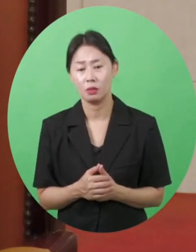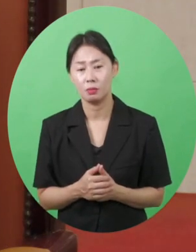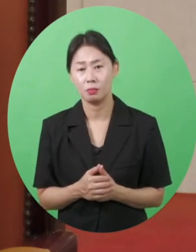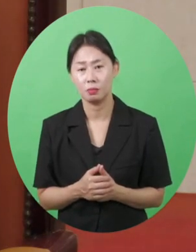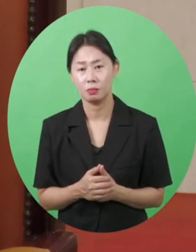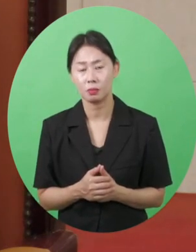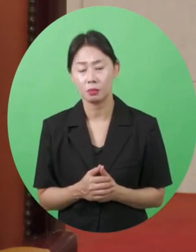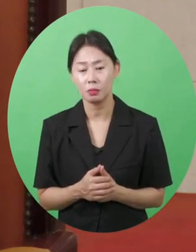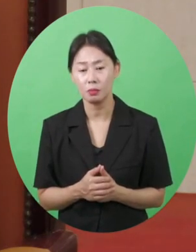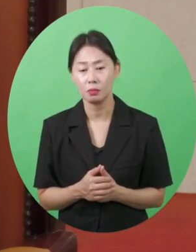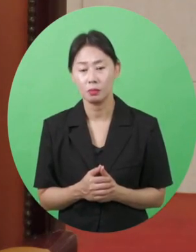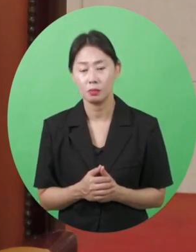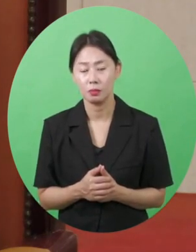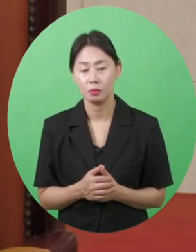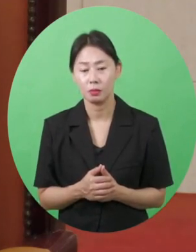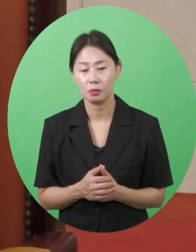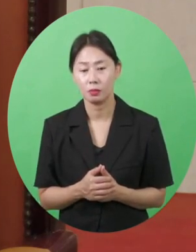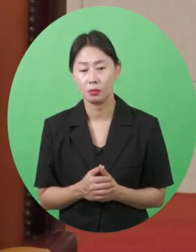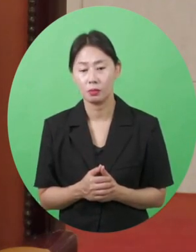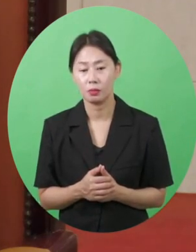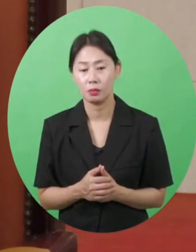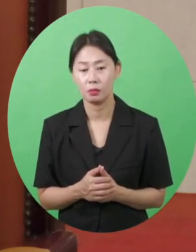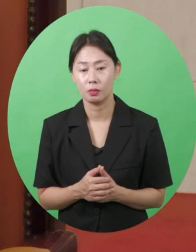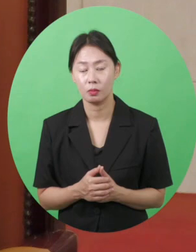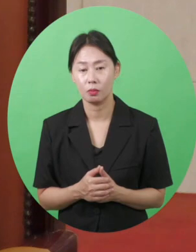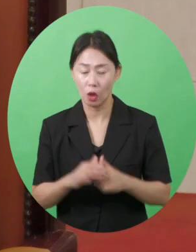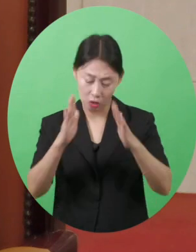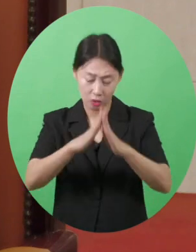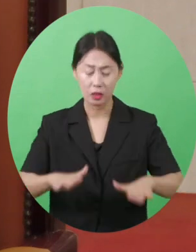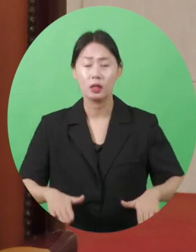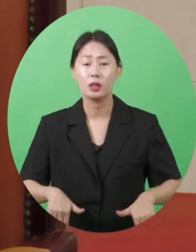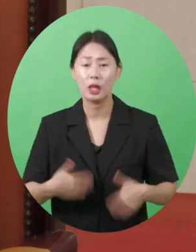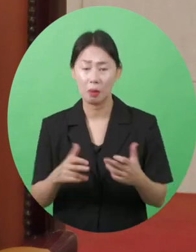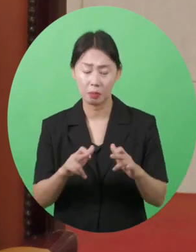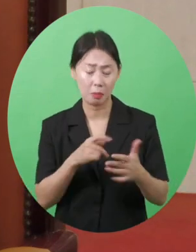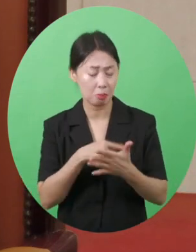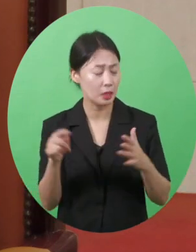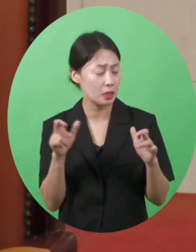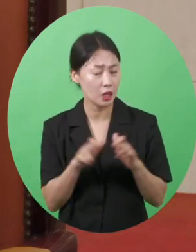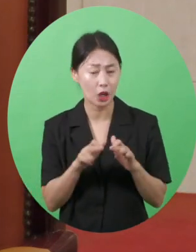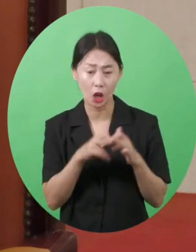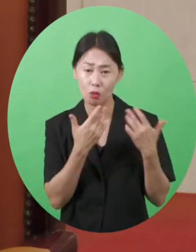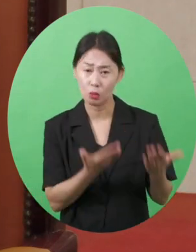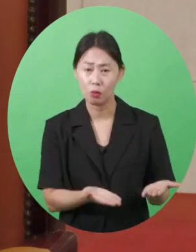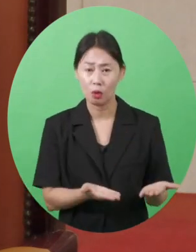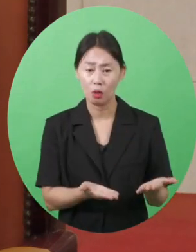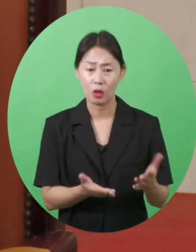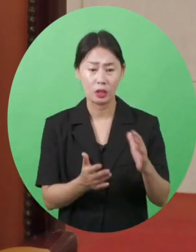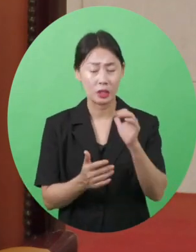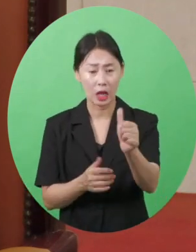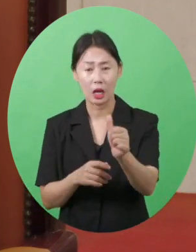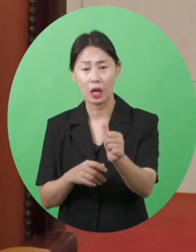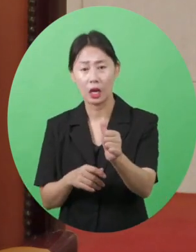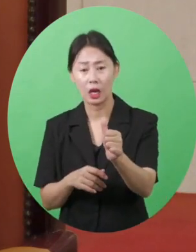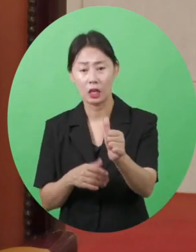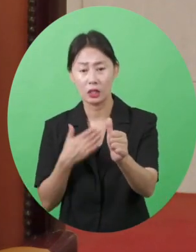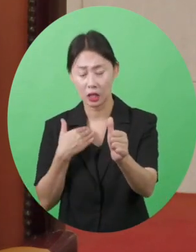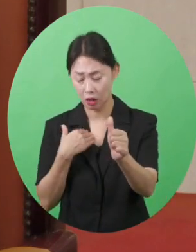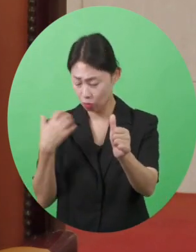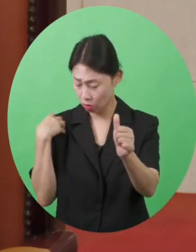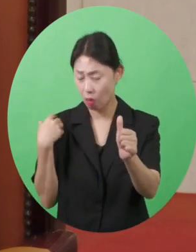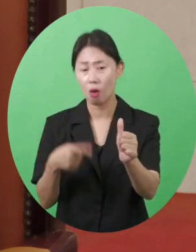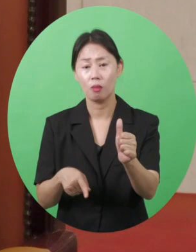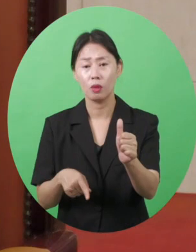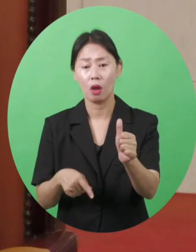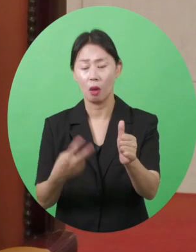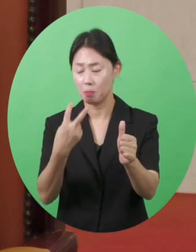어려운 한계에 부딪혀 있다라는 말씀 드리고 있고요. 또 전남 피해장애인 쉼터 현황은 시설장 1명, 제가 지금 현재 시설장으로